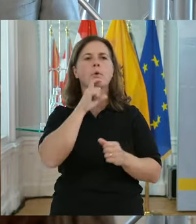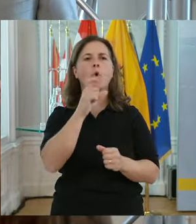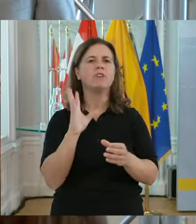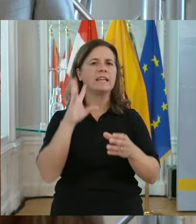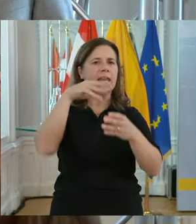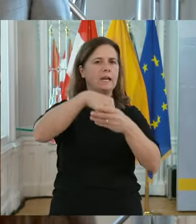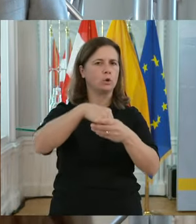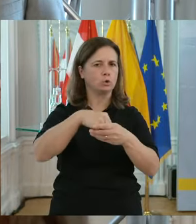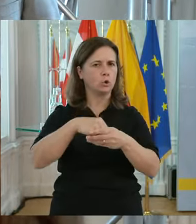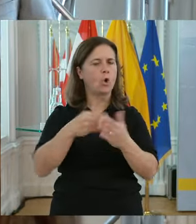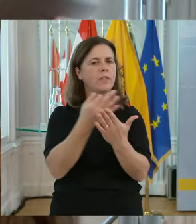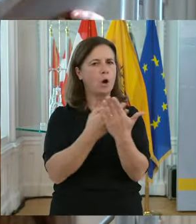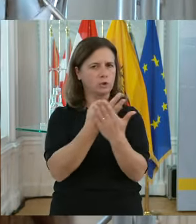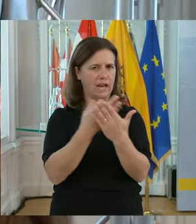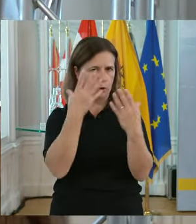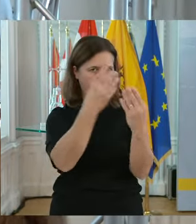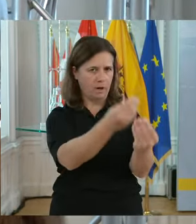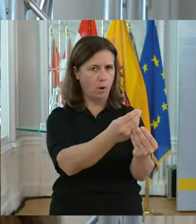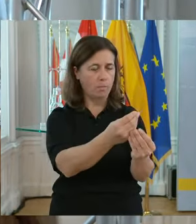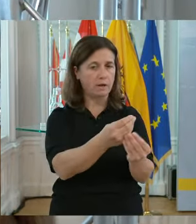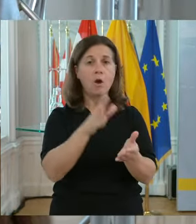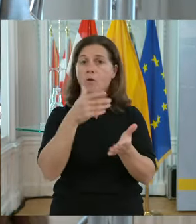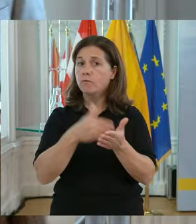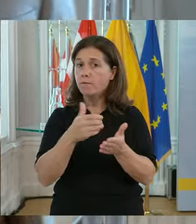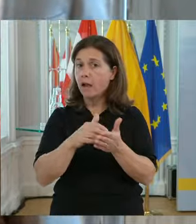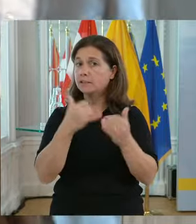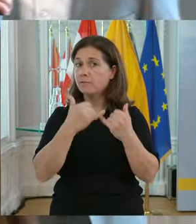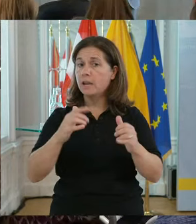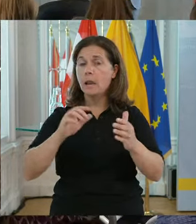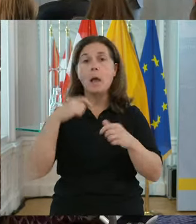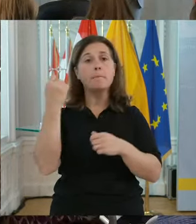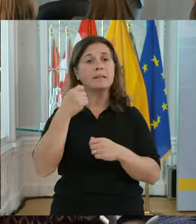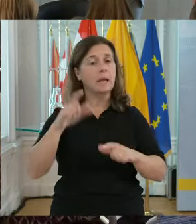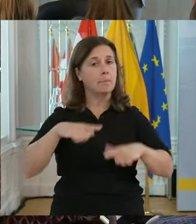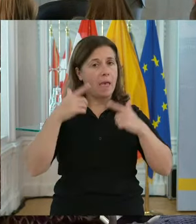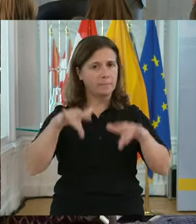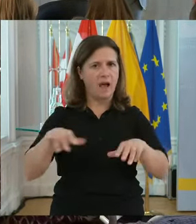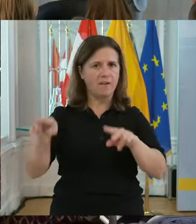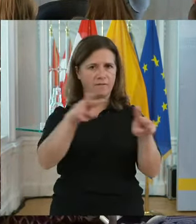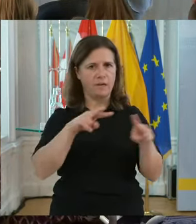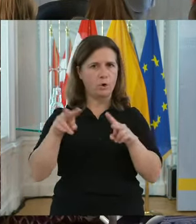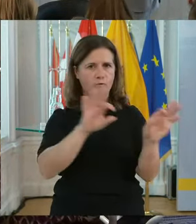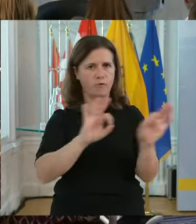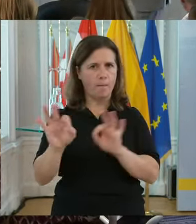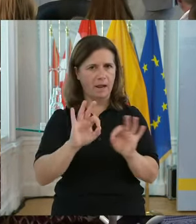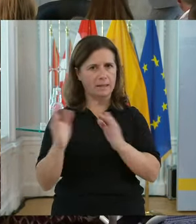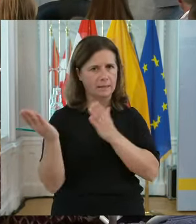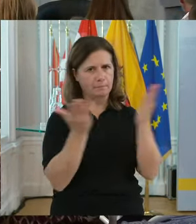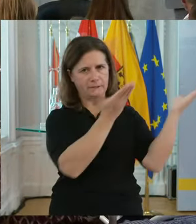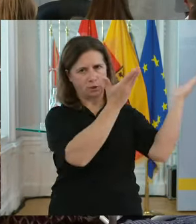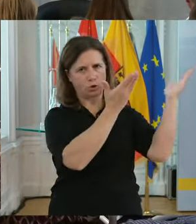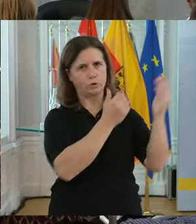worden. Wofür und wie das der Betrieb lebt, auch dafür haben wir ein Video vorbereitet. Bitte schön.